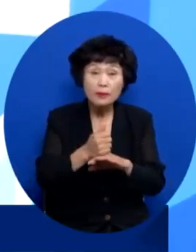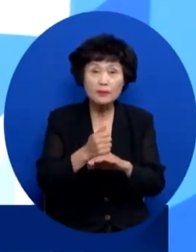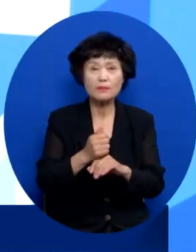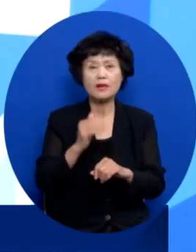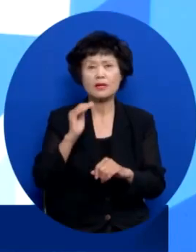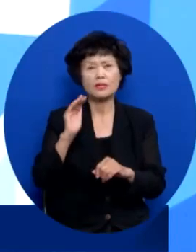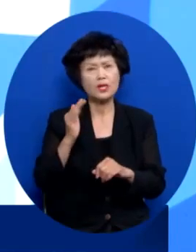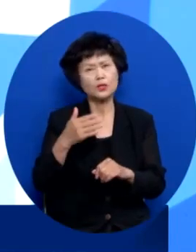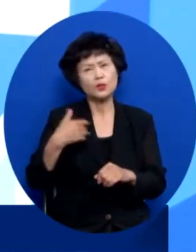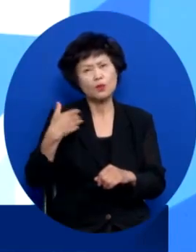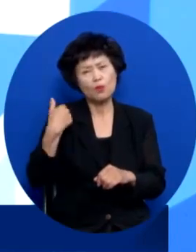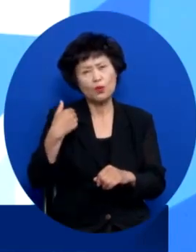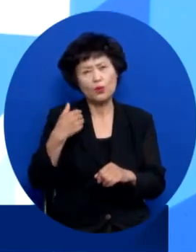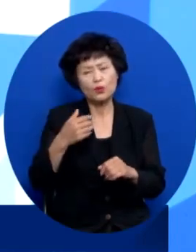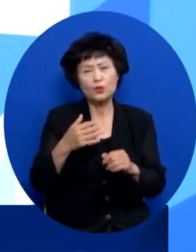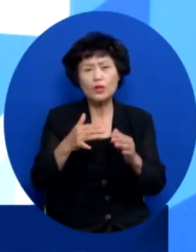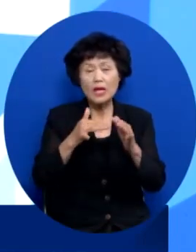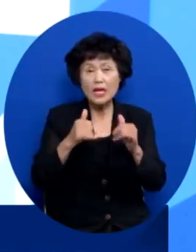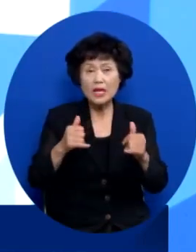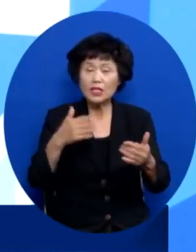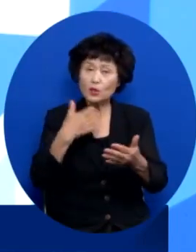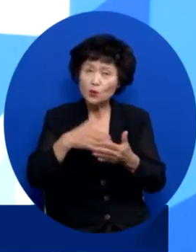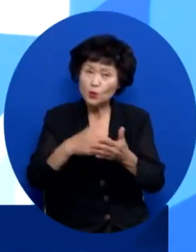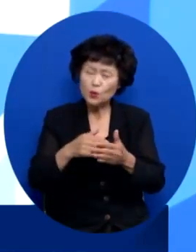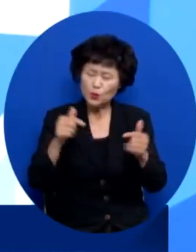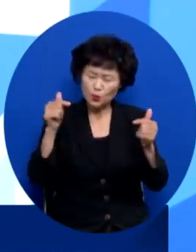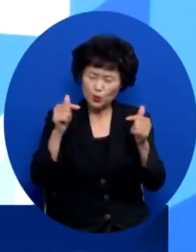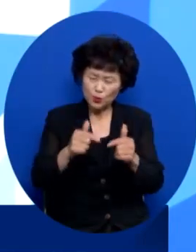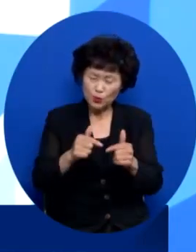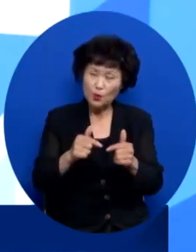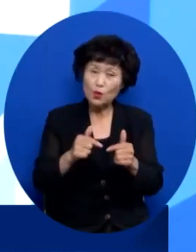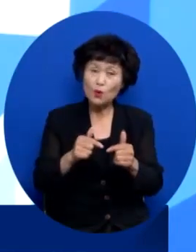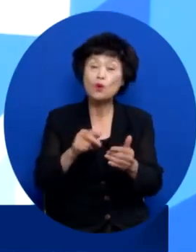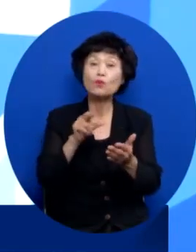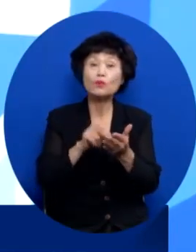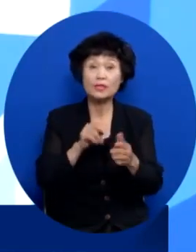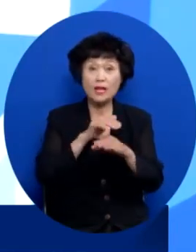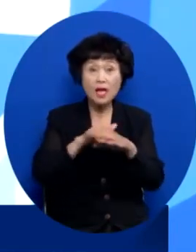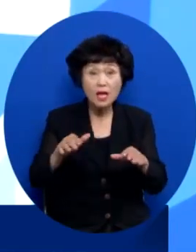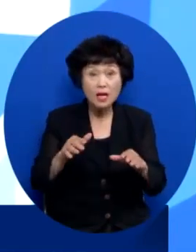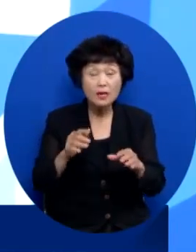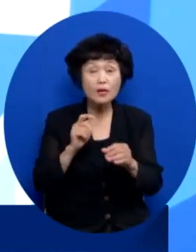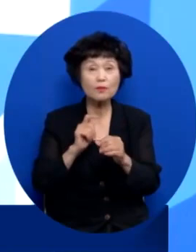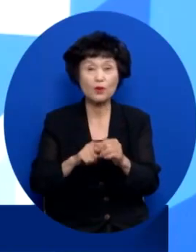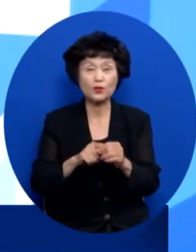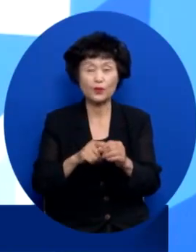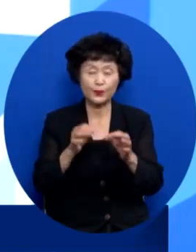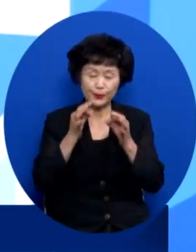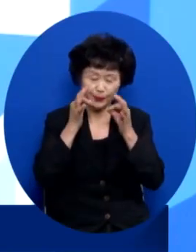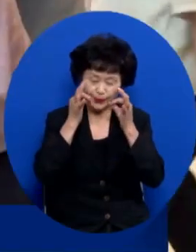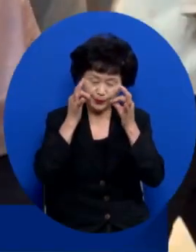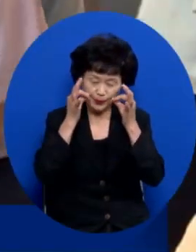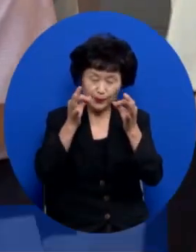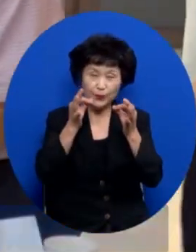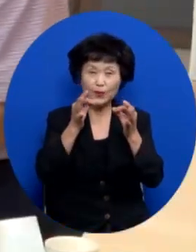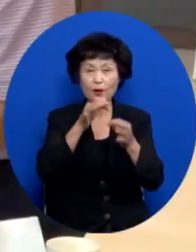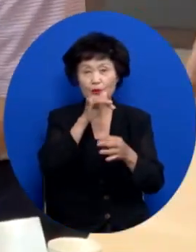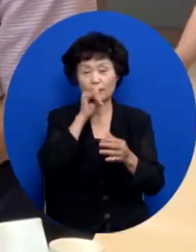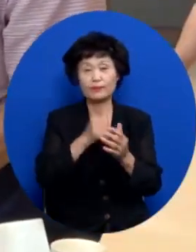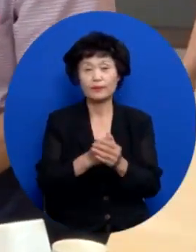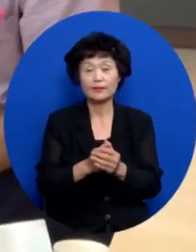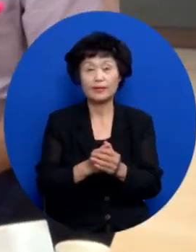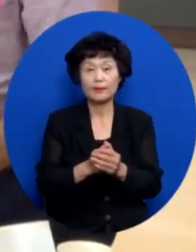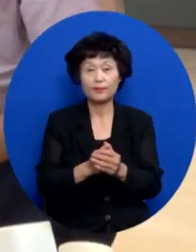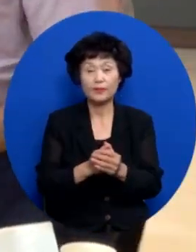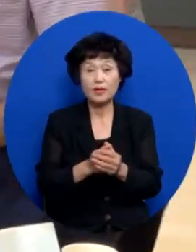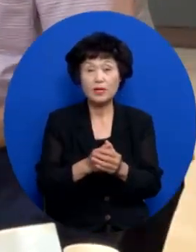수도 있는 인구 저출산 감소 문제, 이 문제를 해결하기 위해서 저희도 최선을 다하려고.